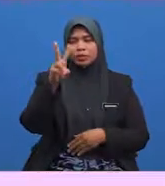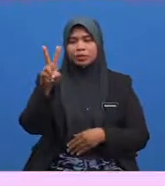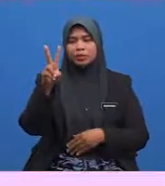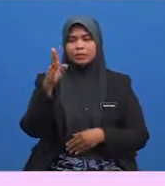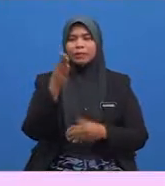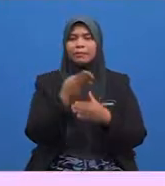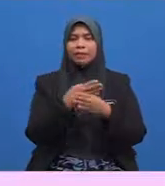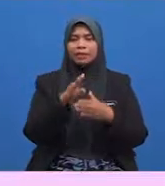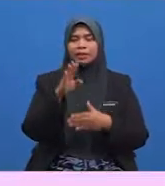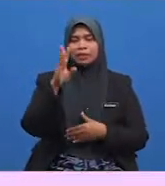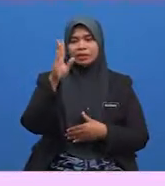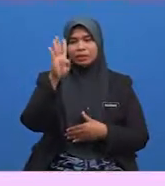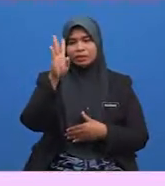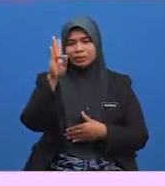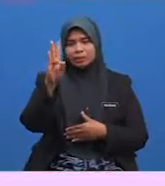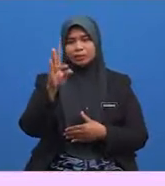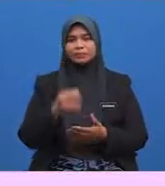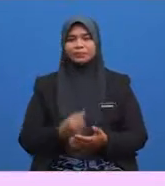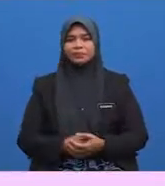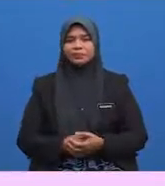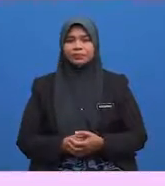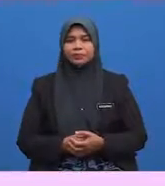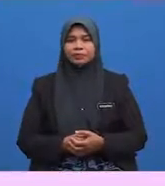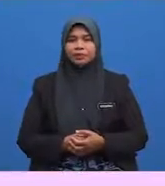22/7 atau